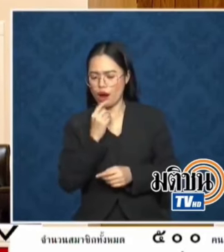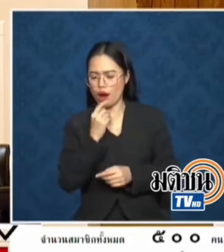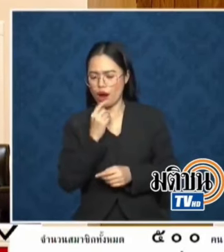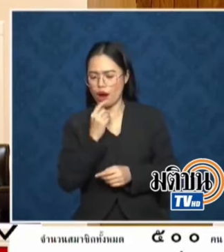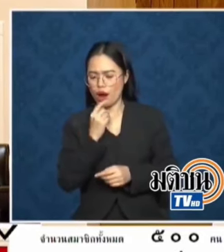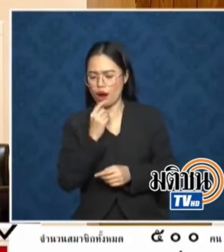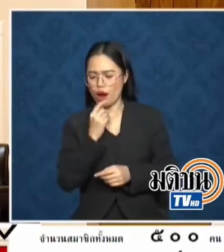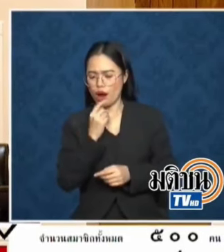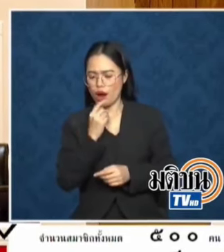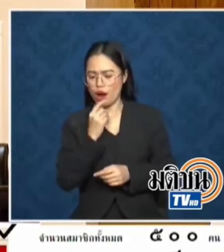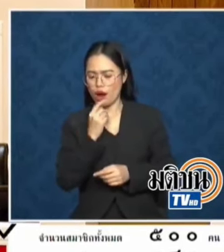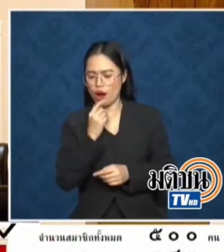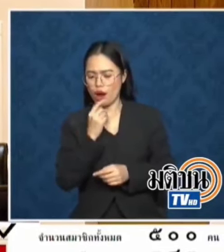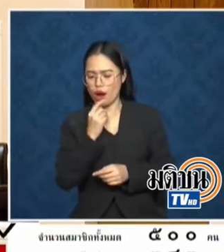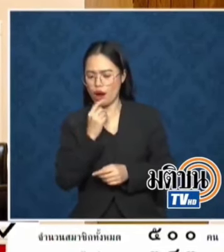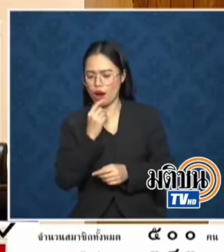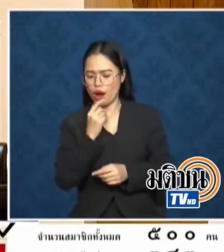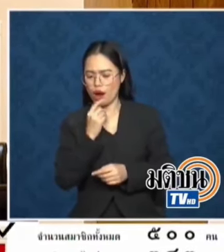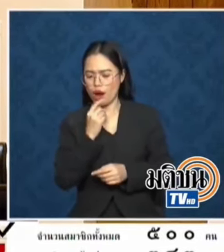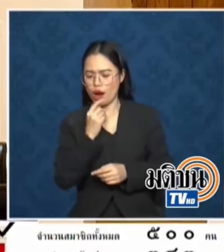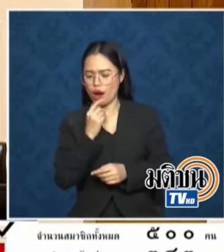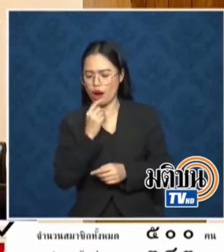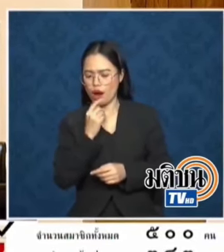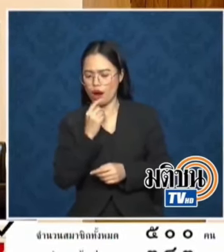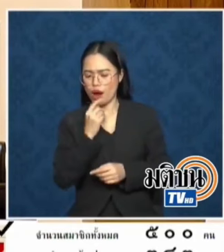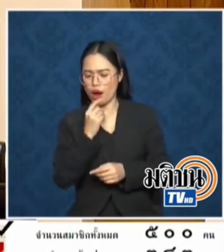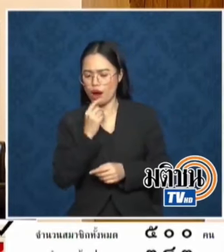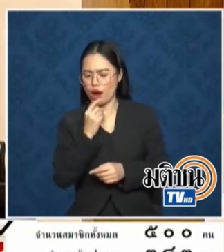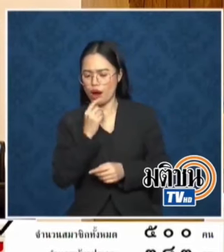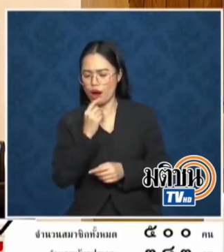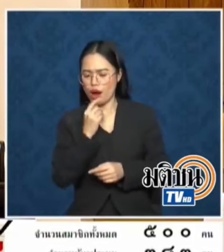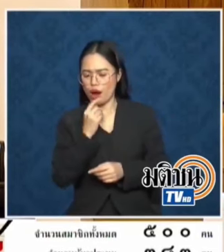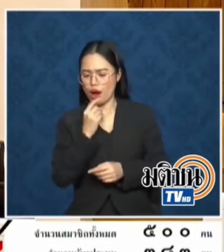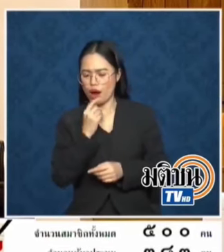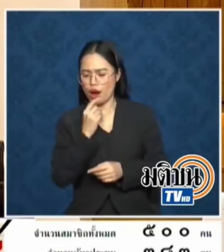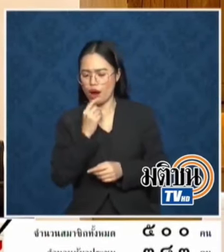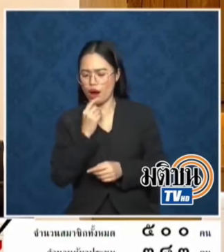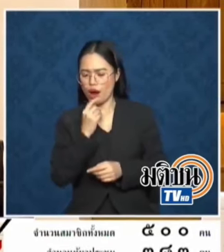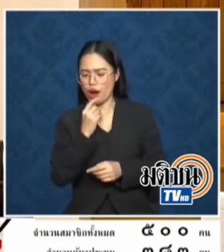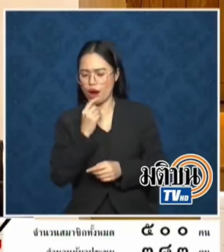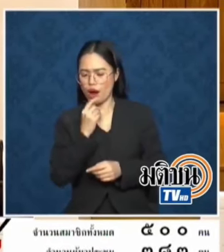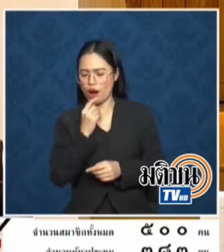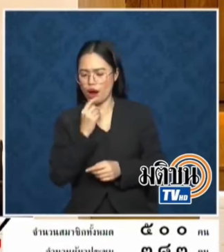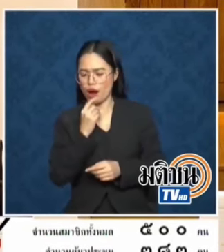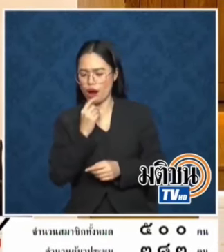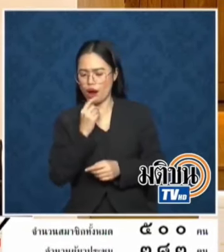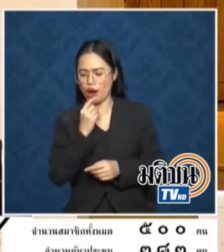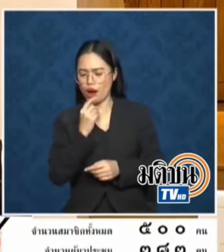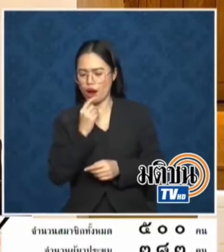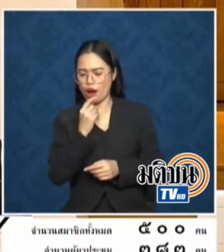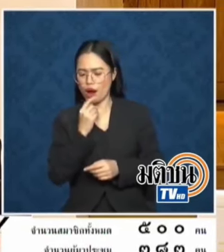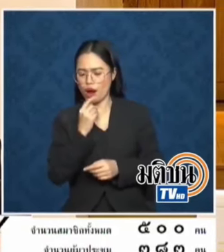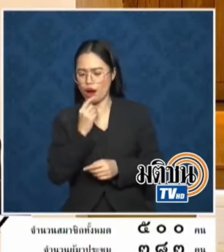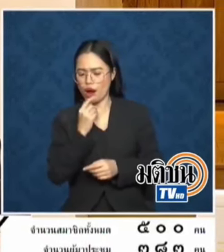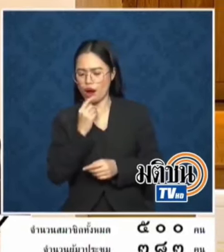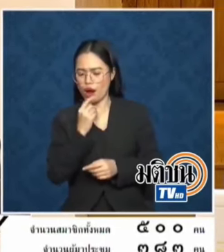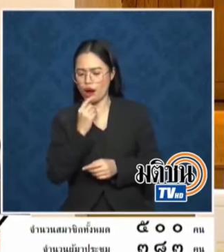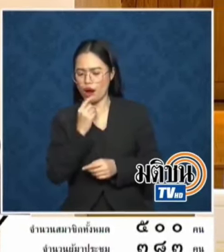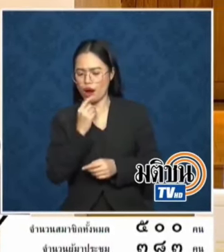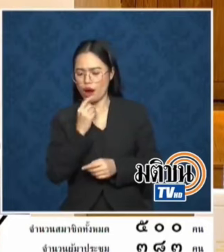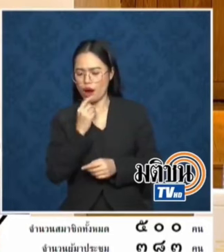าทำหนังสือถึงรัฐมนตรีนะครับแล้วก็นายกรัฐมนตรีในเรื่องสถิติที่ท่านชุติพงษ์ได้แจ้